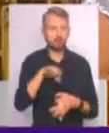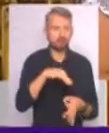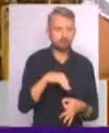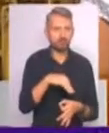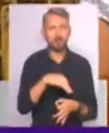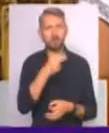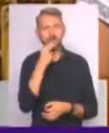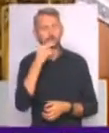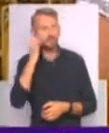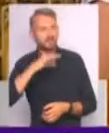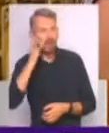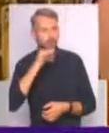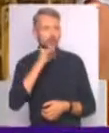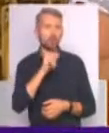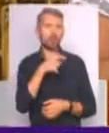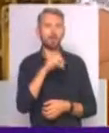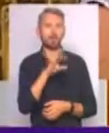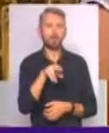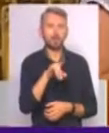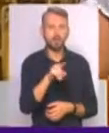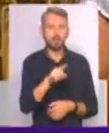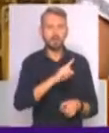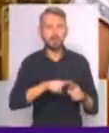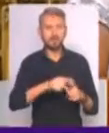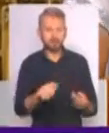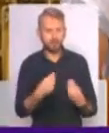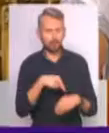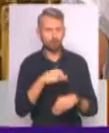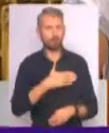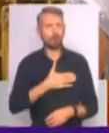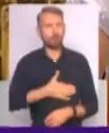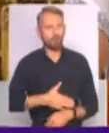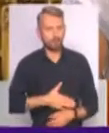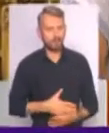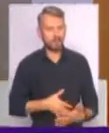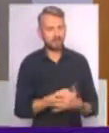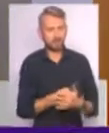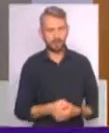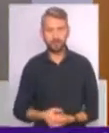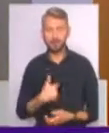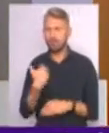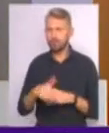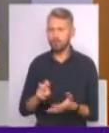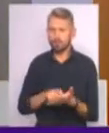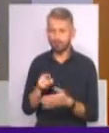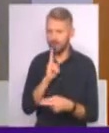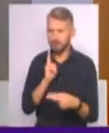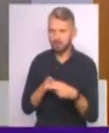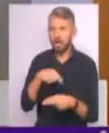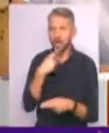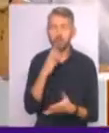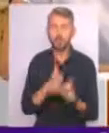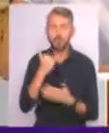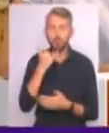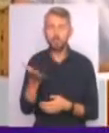едим сладости, мы едим углеводы, потому что они быстрее дают это чувство удовольствия и насыщения. Пані Марина, я вже боюсь вас перебивати. Кажуть, що є